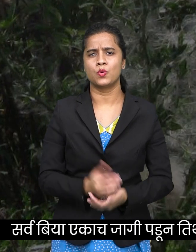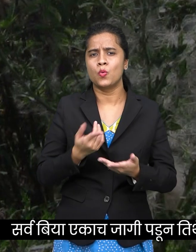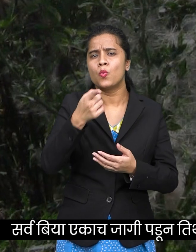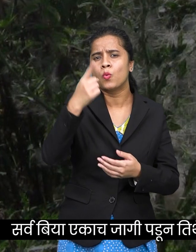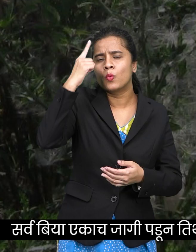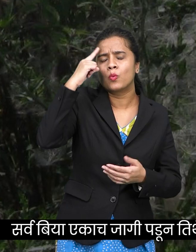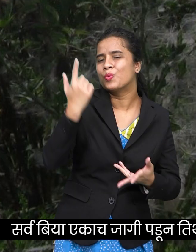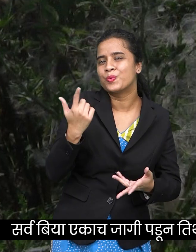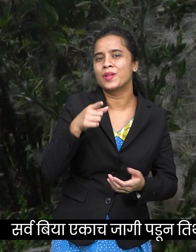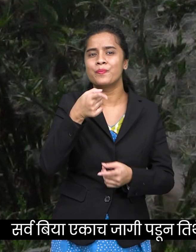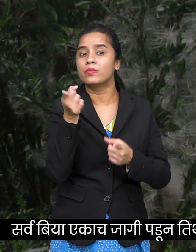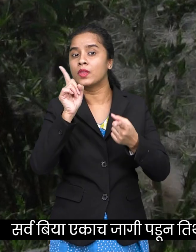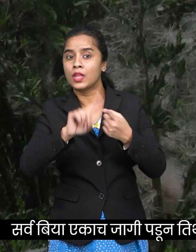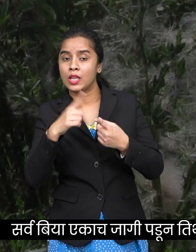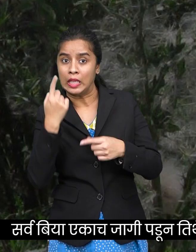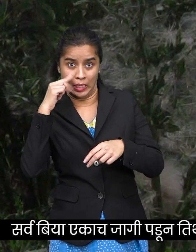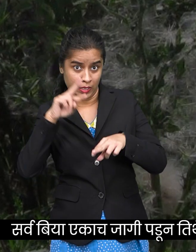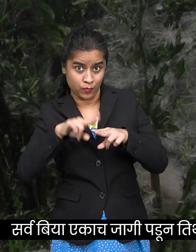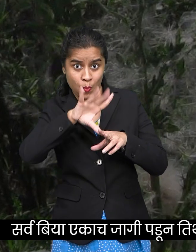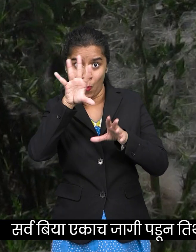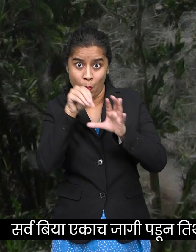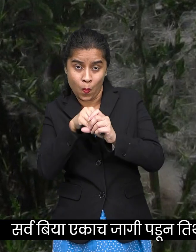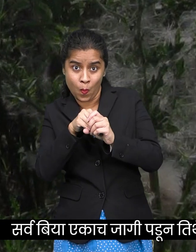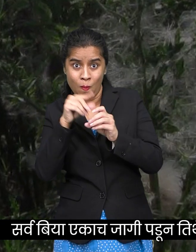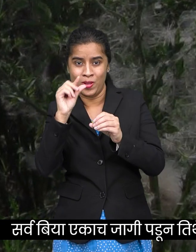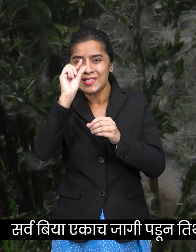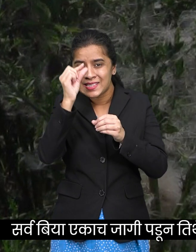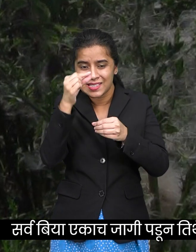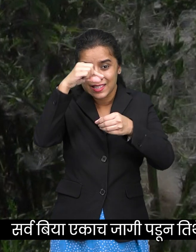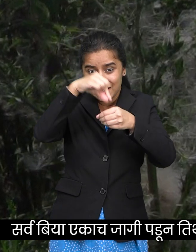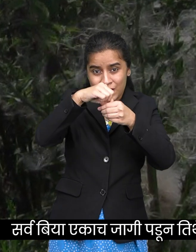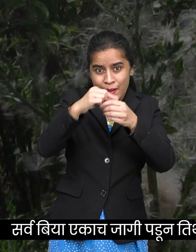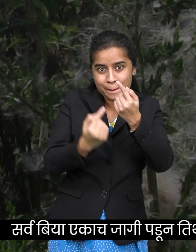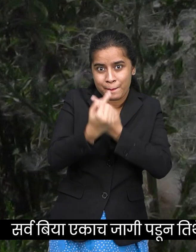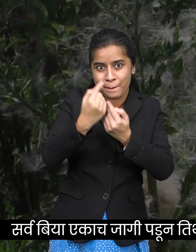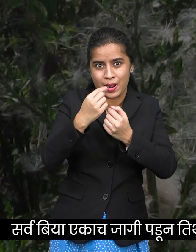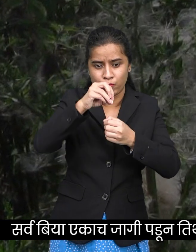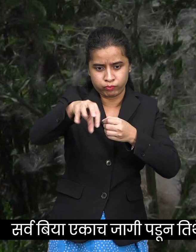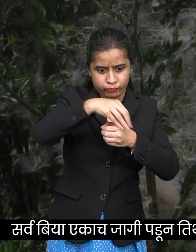सर्व तर काय होईल असे वाटते. रोपाच्या बिया त्याच वेळी पडायच्या ठेवा आणि तेथे वाढू.